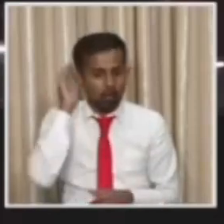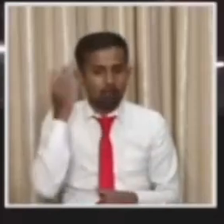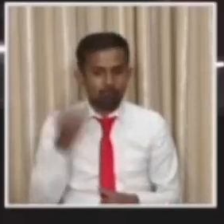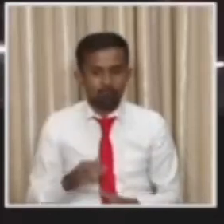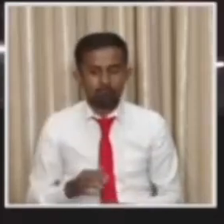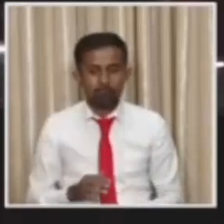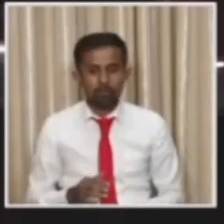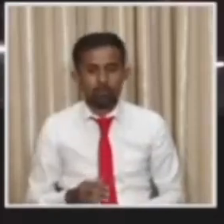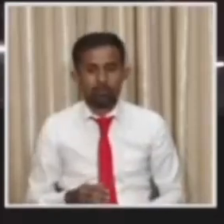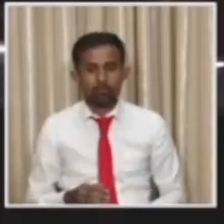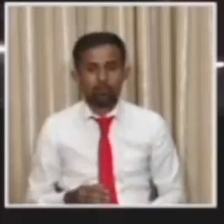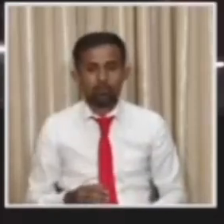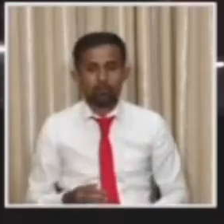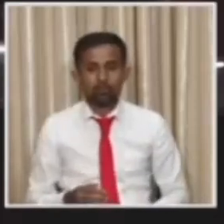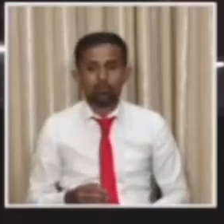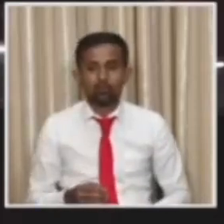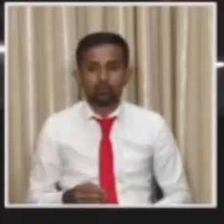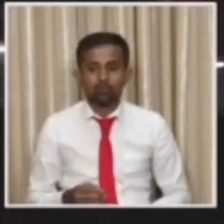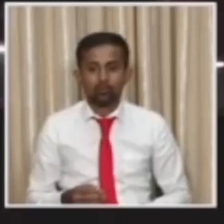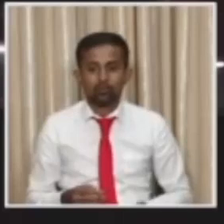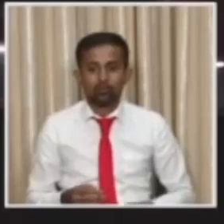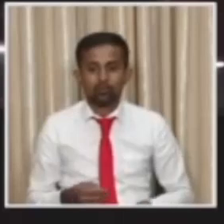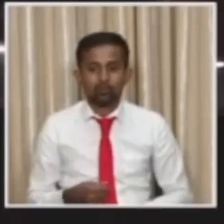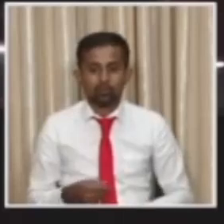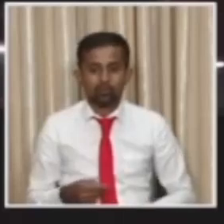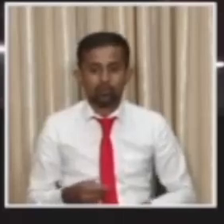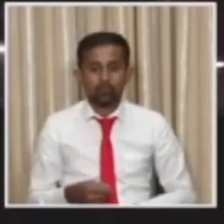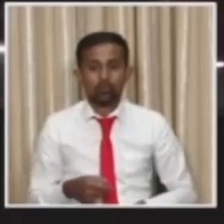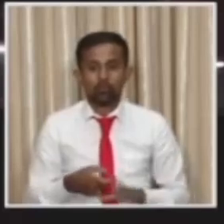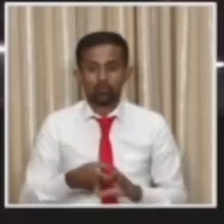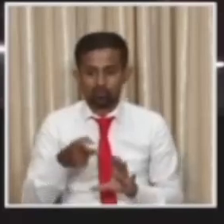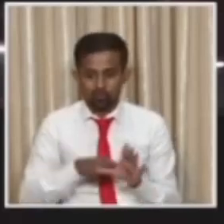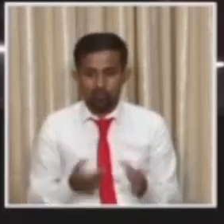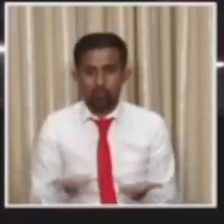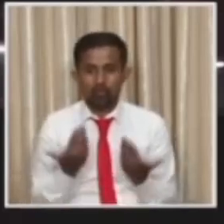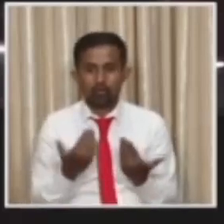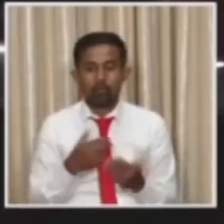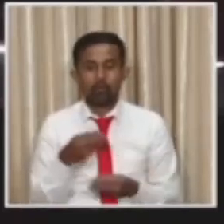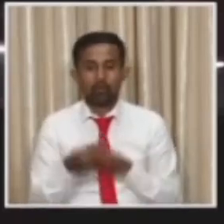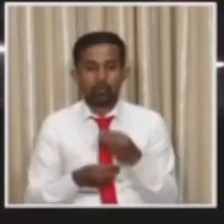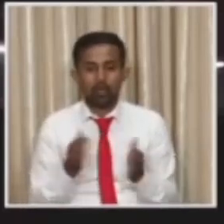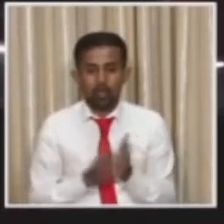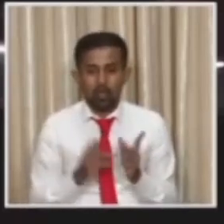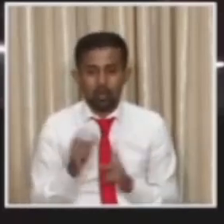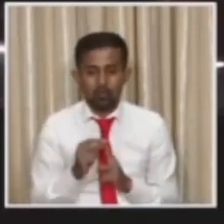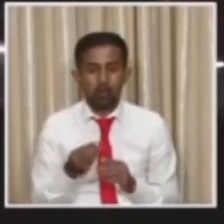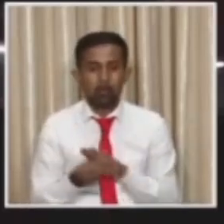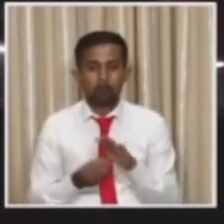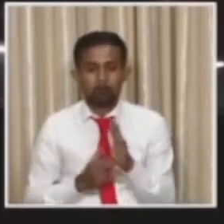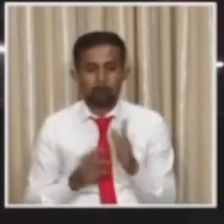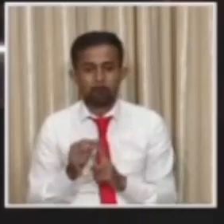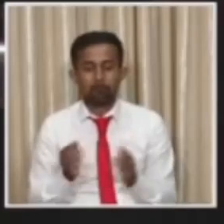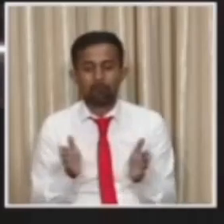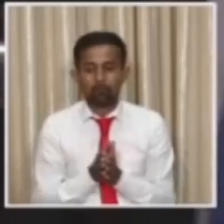නිසා මේක කොමාරි කරලා අපි මේ කටයුතු වලටත් අපි දායක වෙන්න මේවා මම දකින්නේ මේ කර්මාන්ත අමාත්‍යංශයත් එක්ක පරිසර අමාත්‍යංශයත් එකතු වෙලා